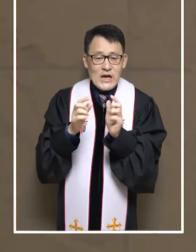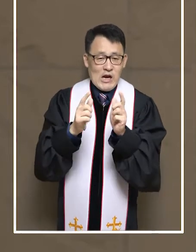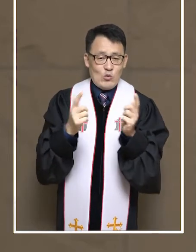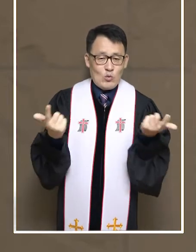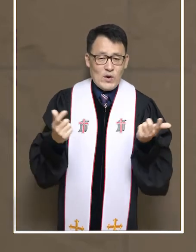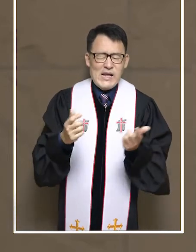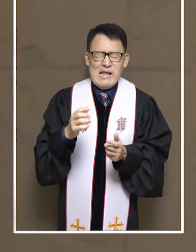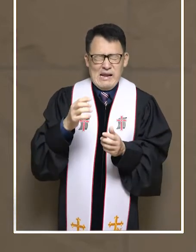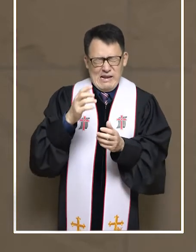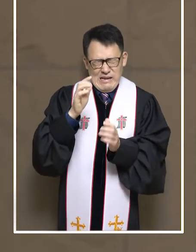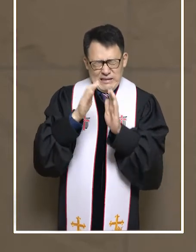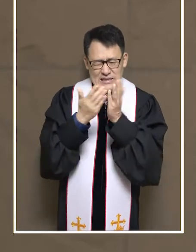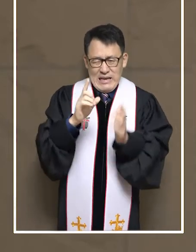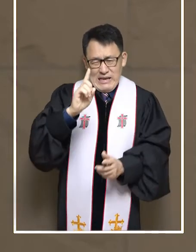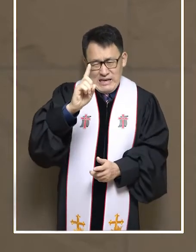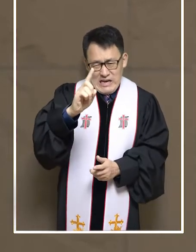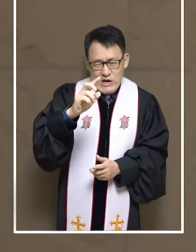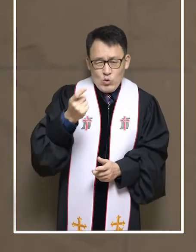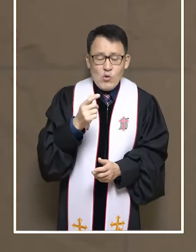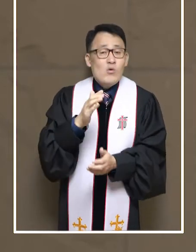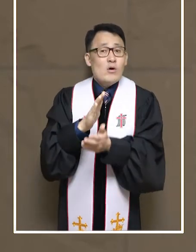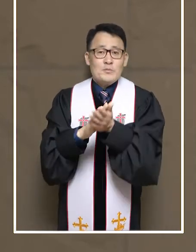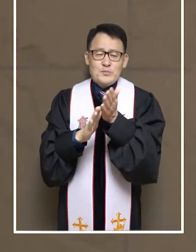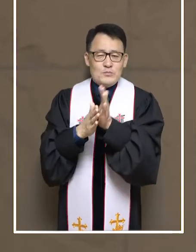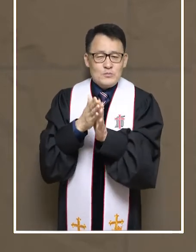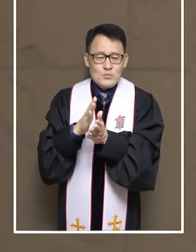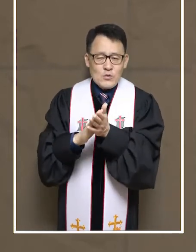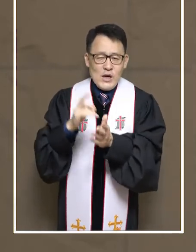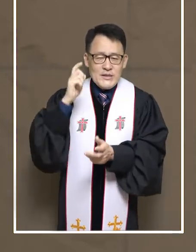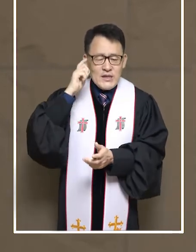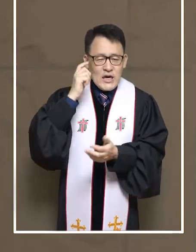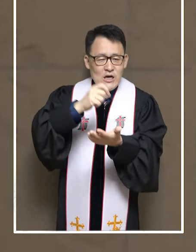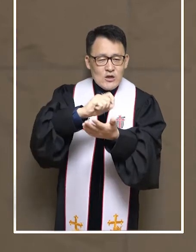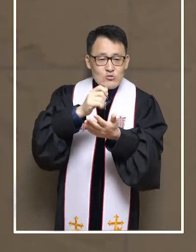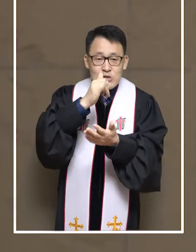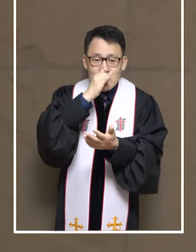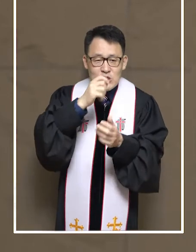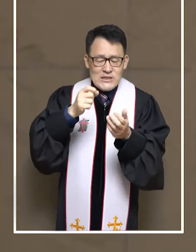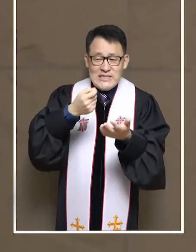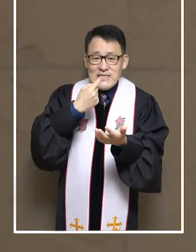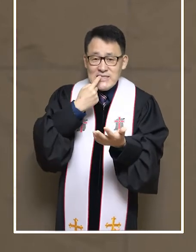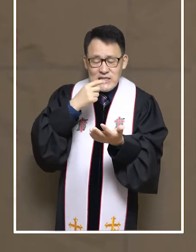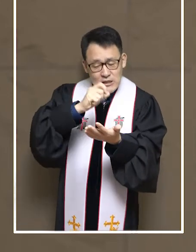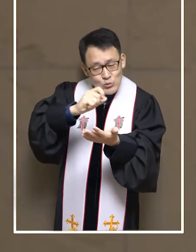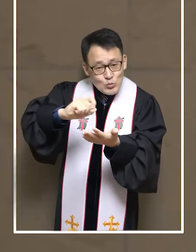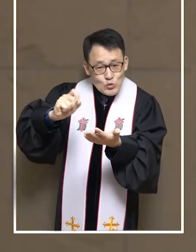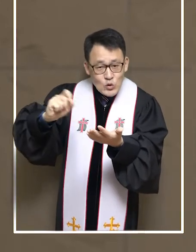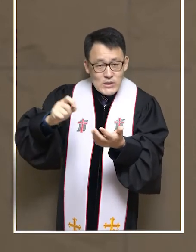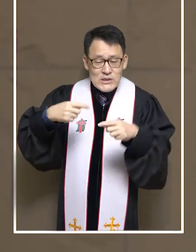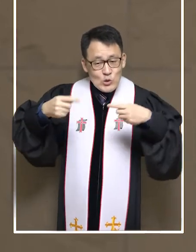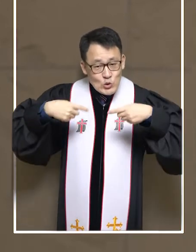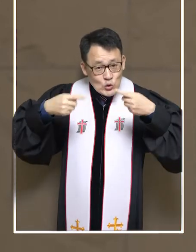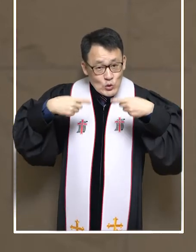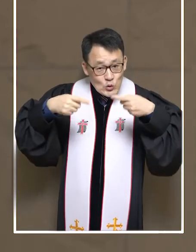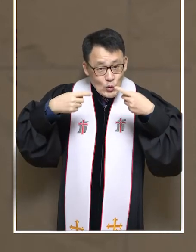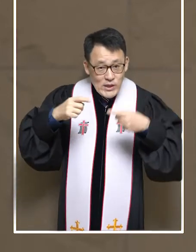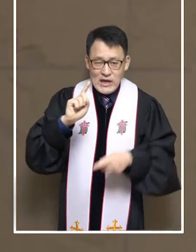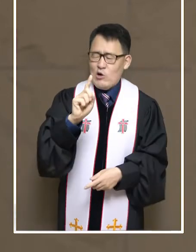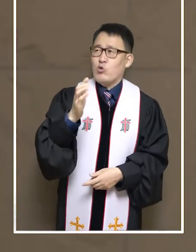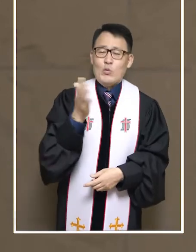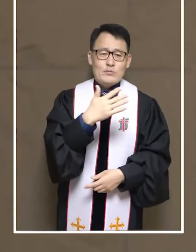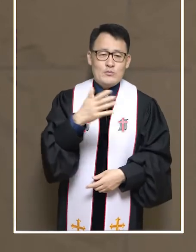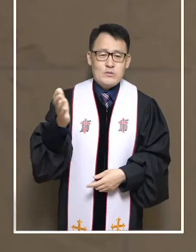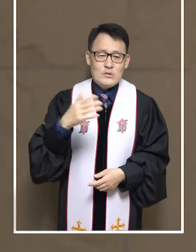내게는 성경뿐 아니라 책이라곤 단 한 권도 없었으며 생각을 적을 수 있는 종이 한